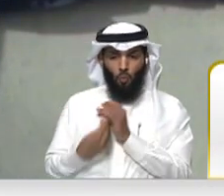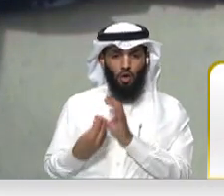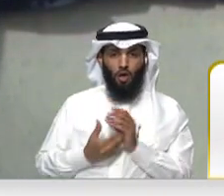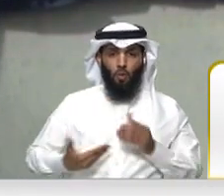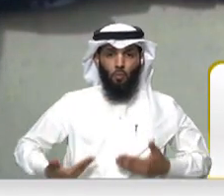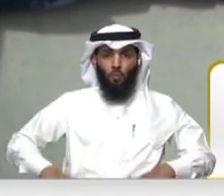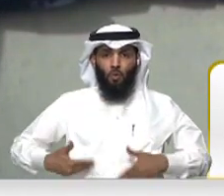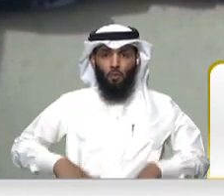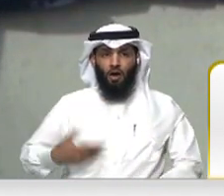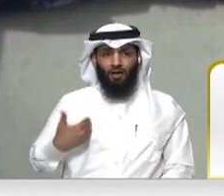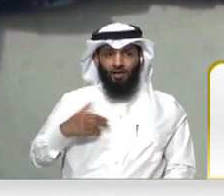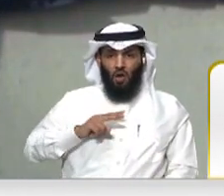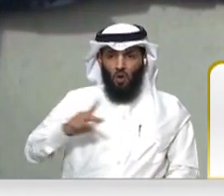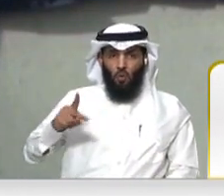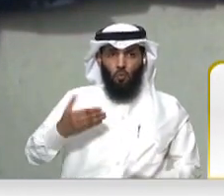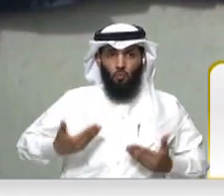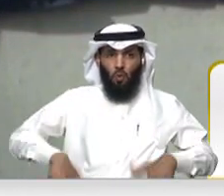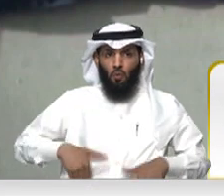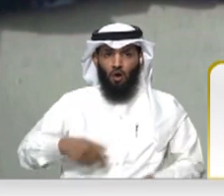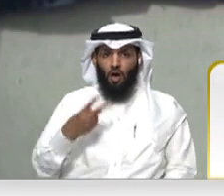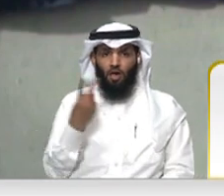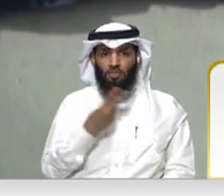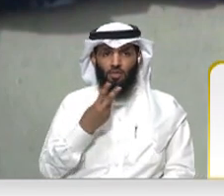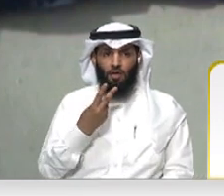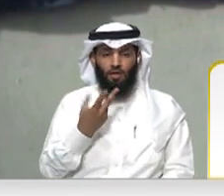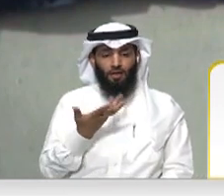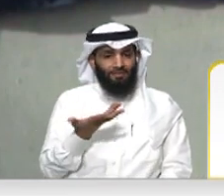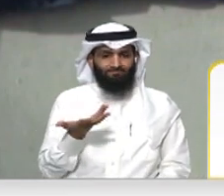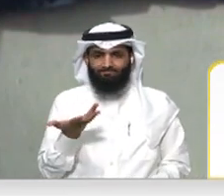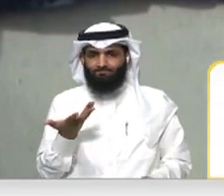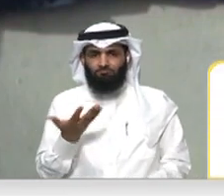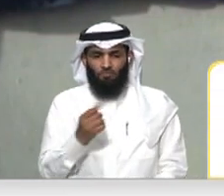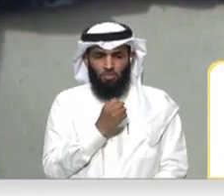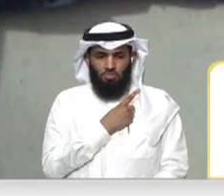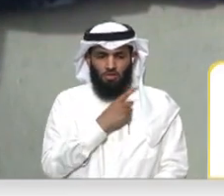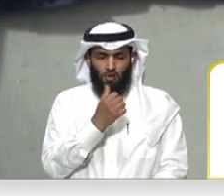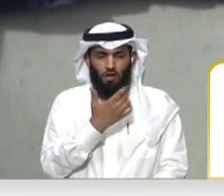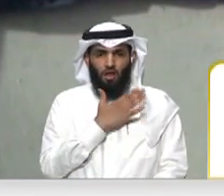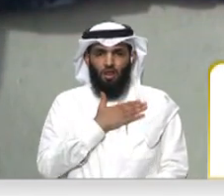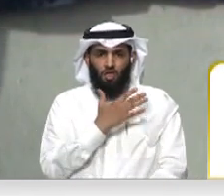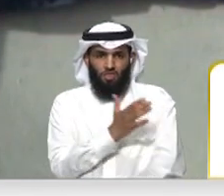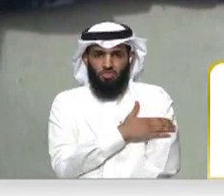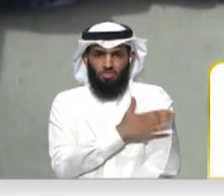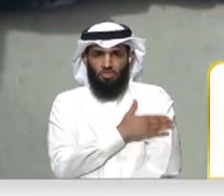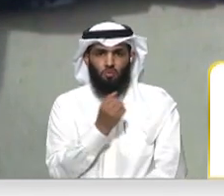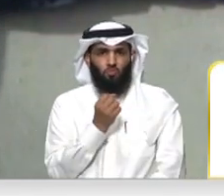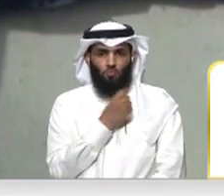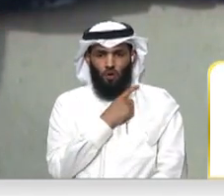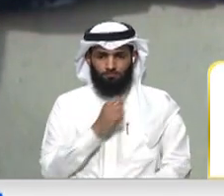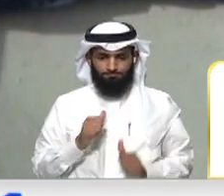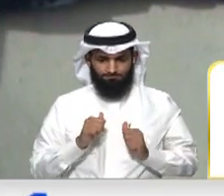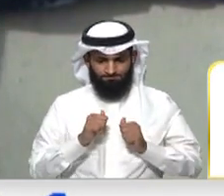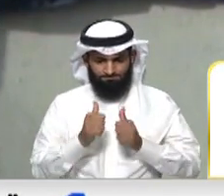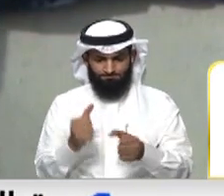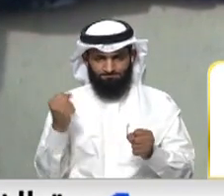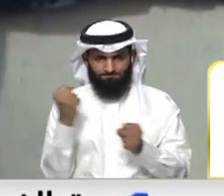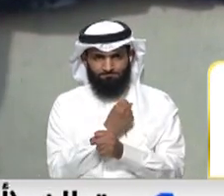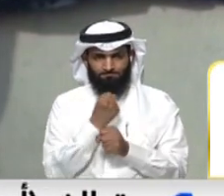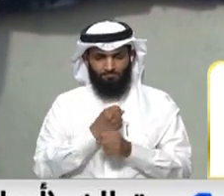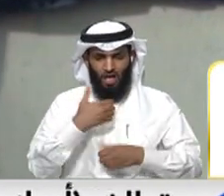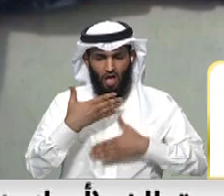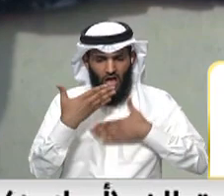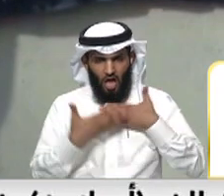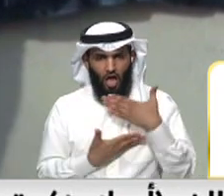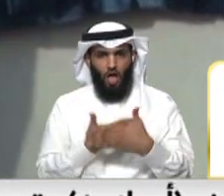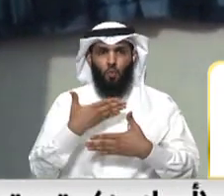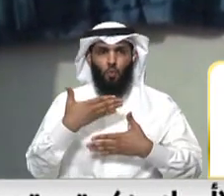فهدو انا اعتمدت على نفسي وحاولت بجهد كبير اني اضلي محاوله معهم